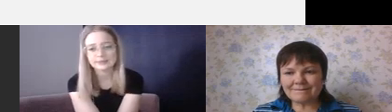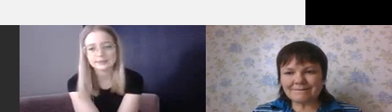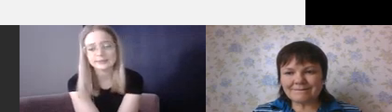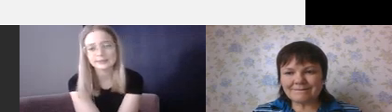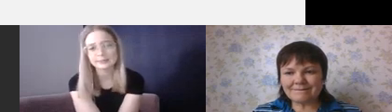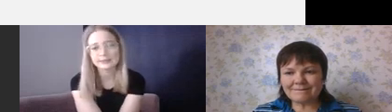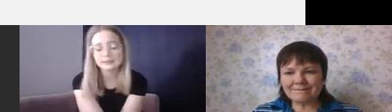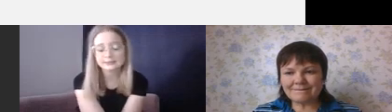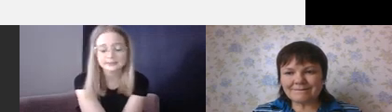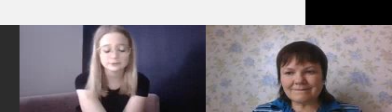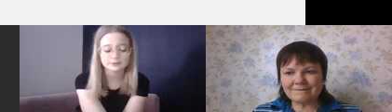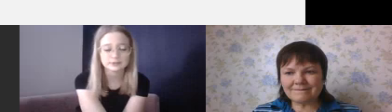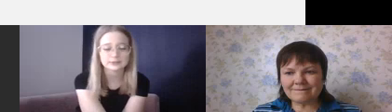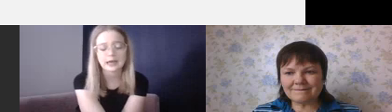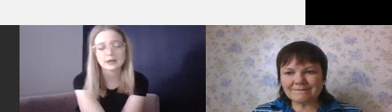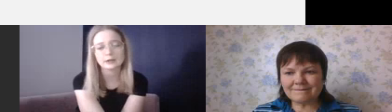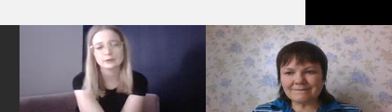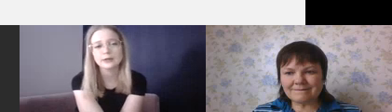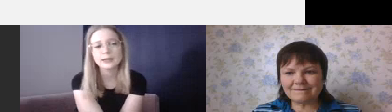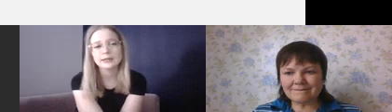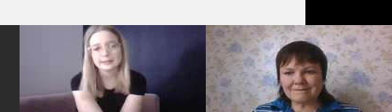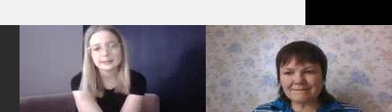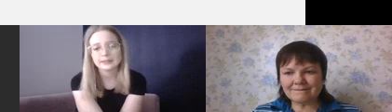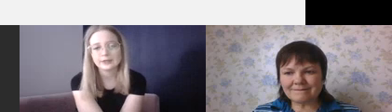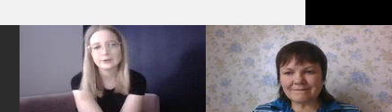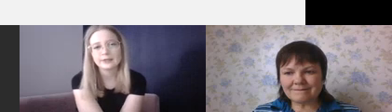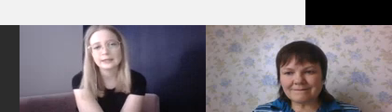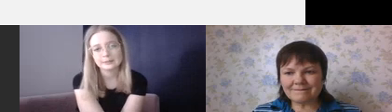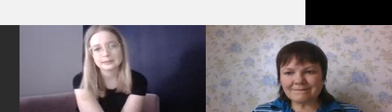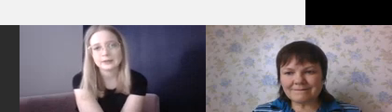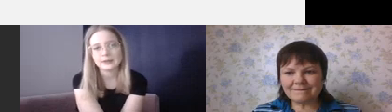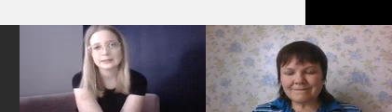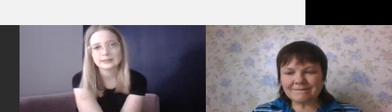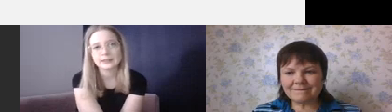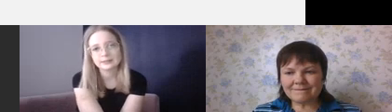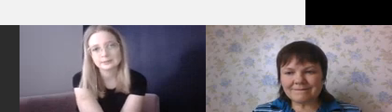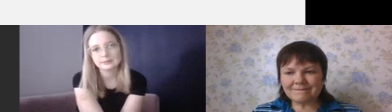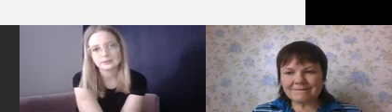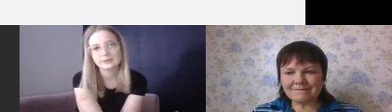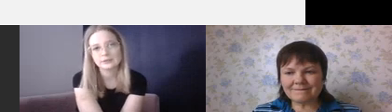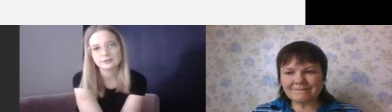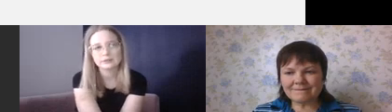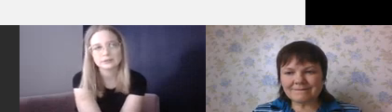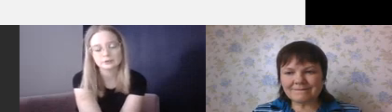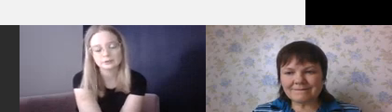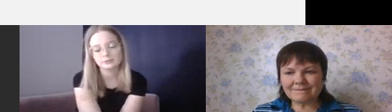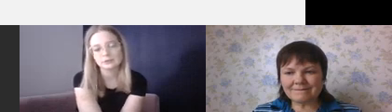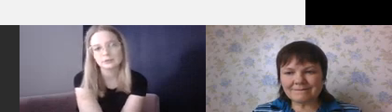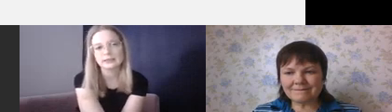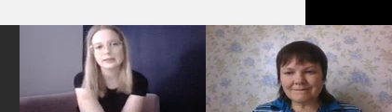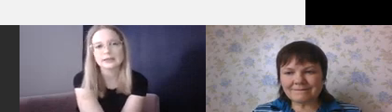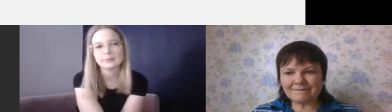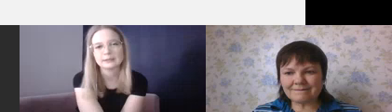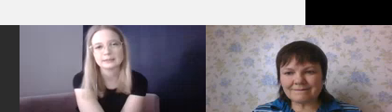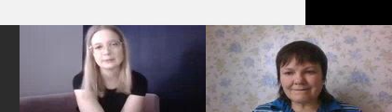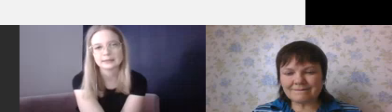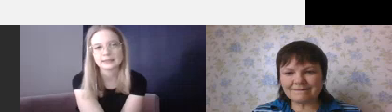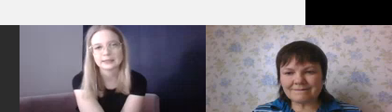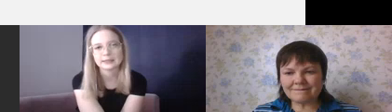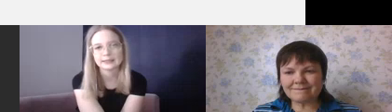laia matemaatika eksamit ei ole tehtud, siis saab teha nagu tehnika ülikooli enda matemaatika katsem, siis võrdsustub nagu selle